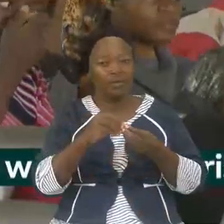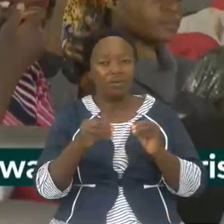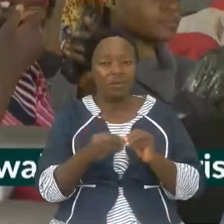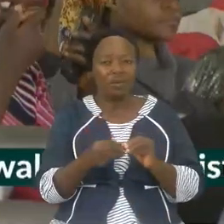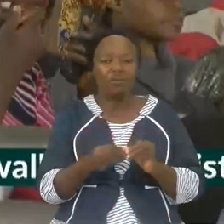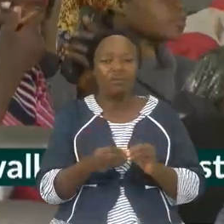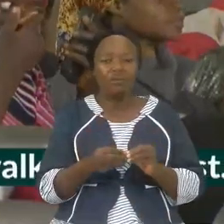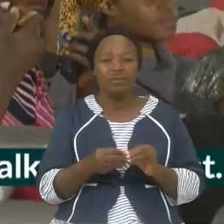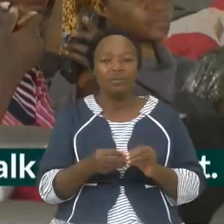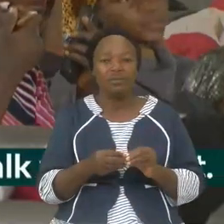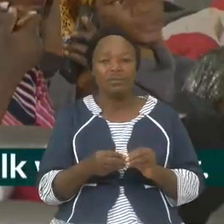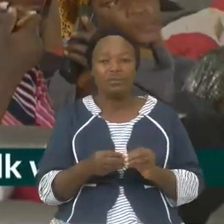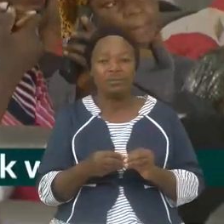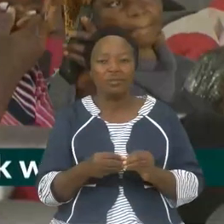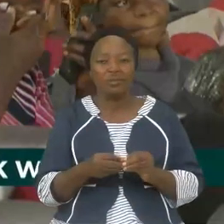envoyez